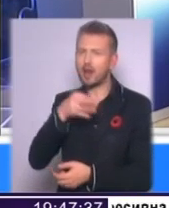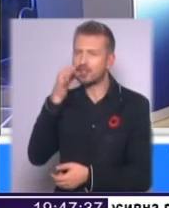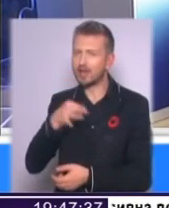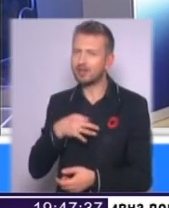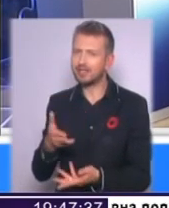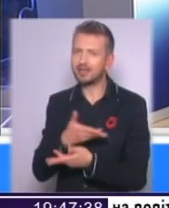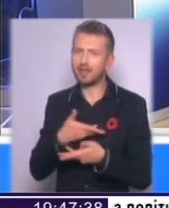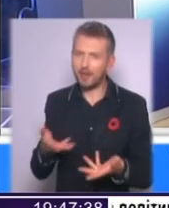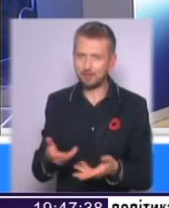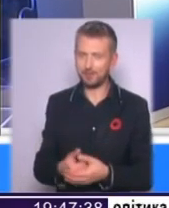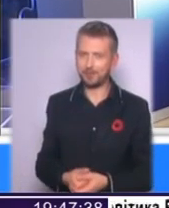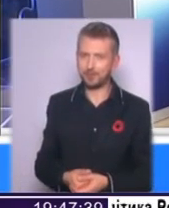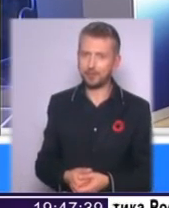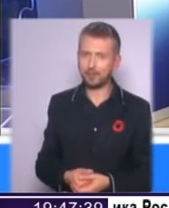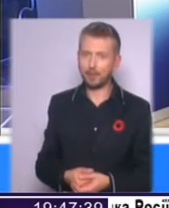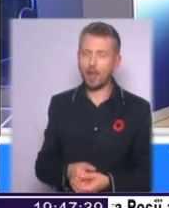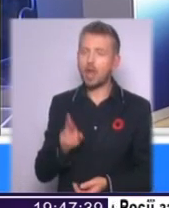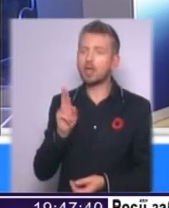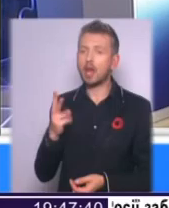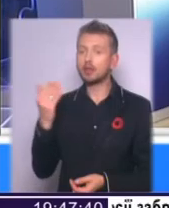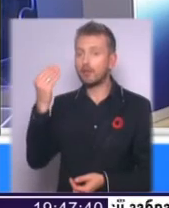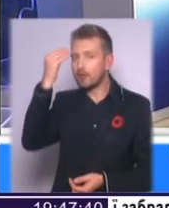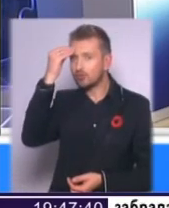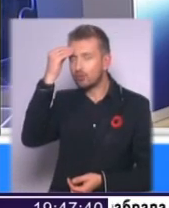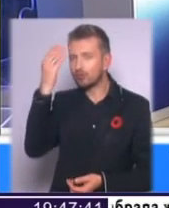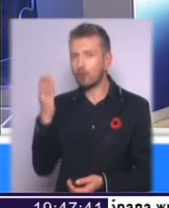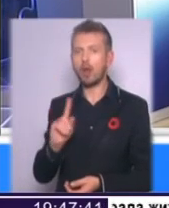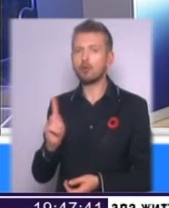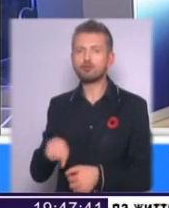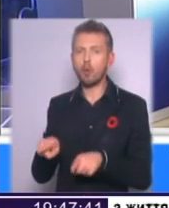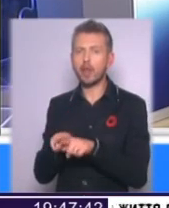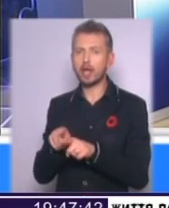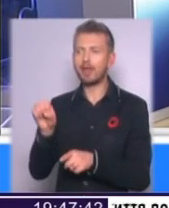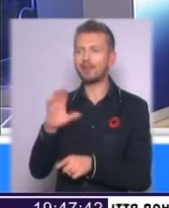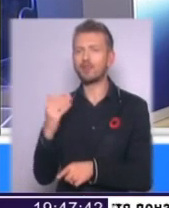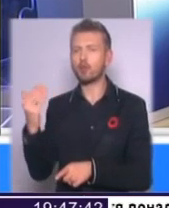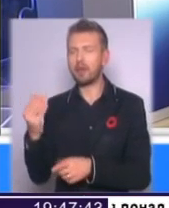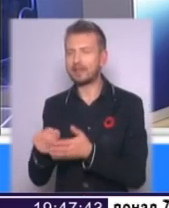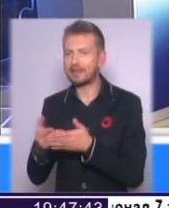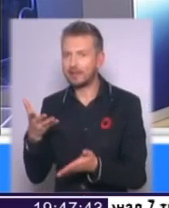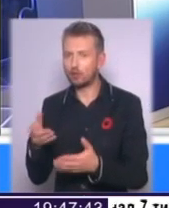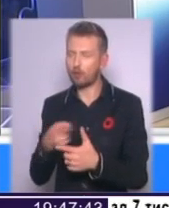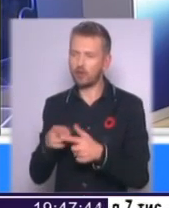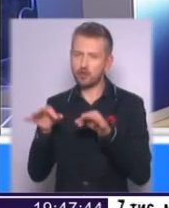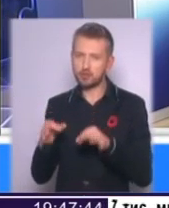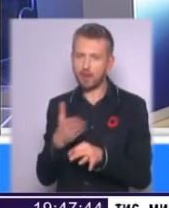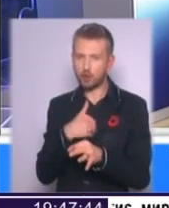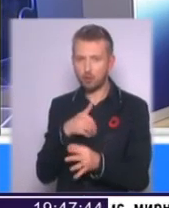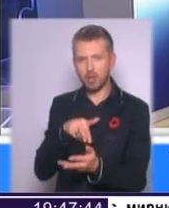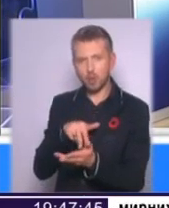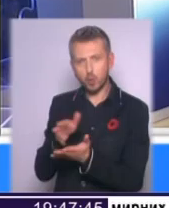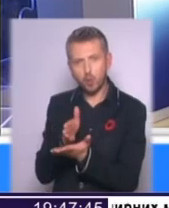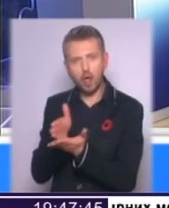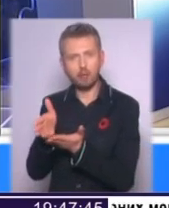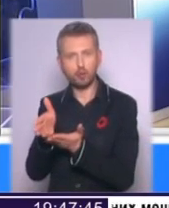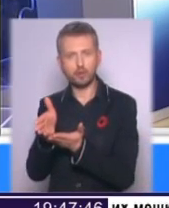нам, як на вашу думку, от, що таке європейські цінності? Чи правильно ми рухаємося? Чи